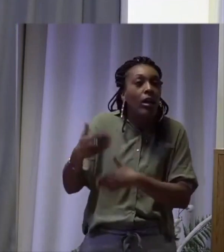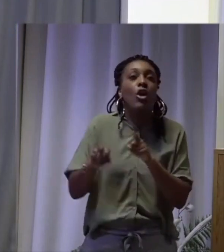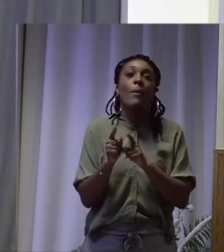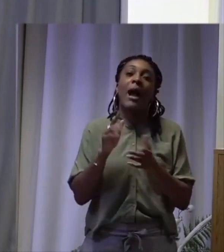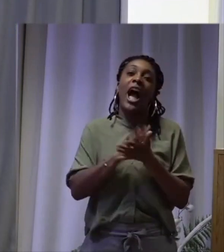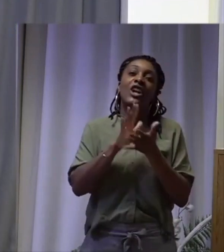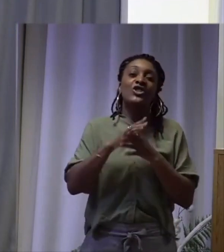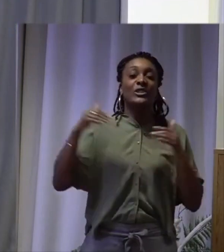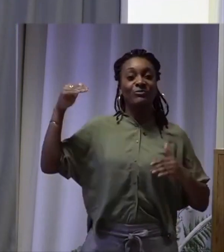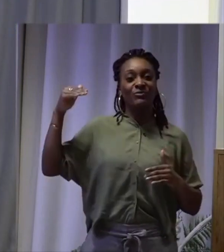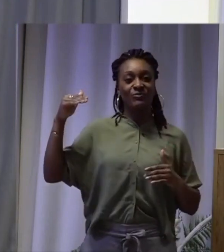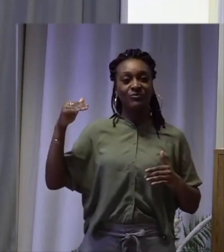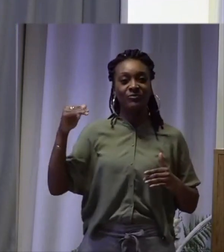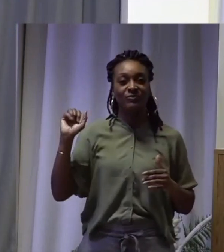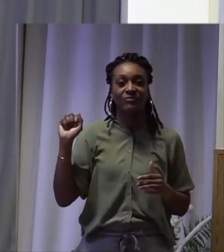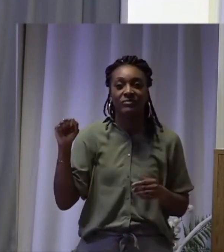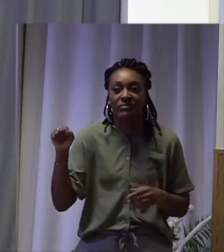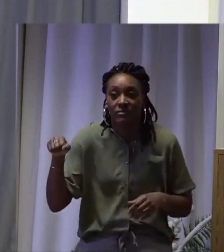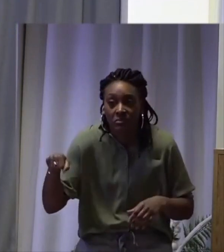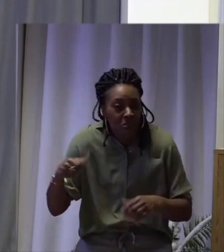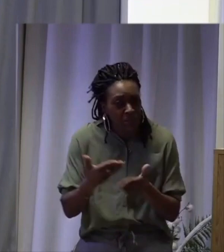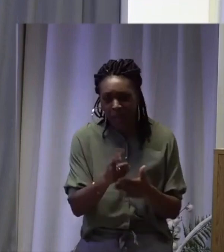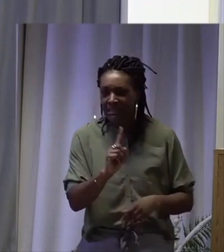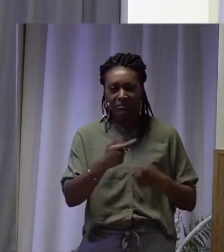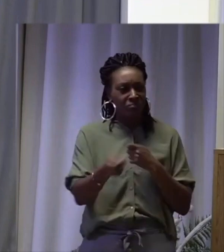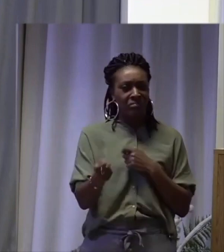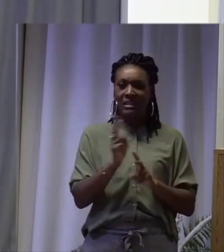normalité de notre nature humaine qui s'use.